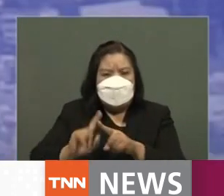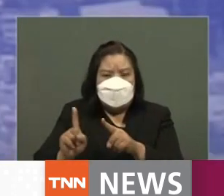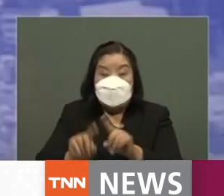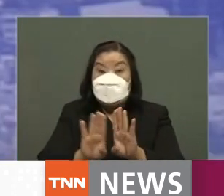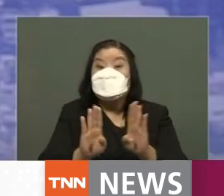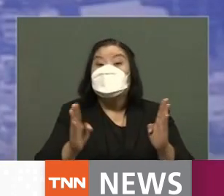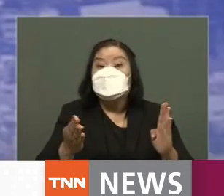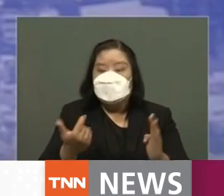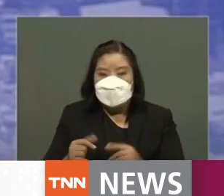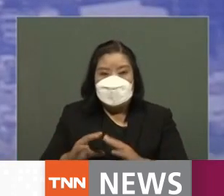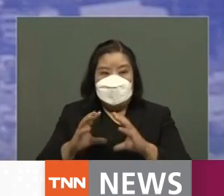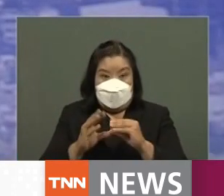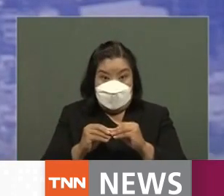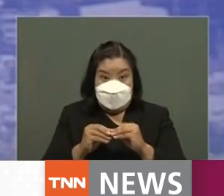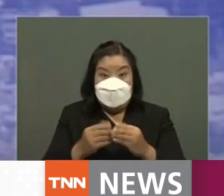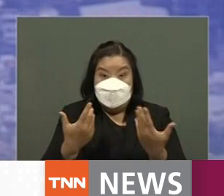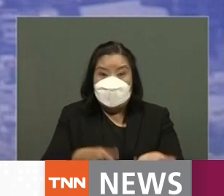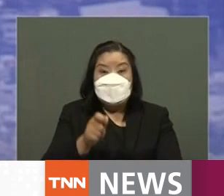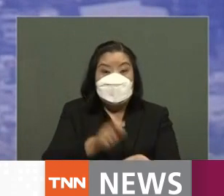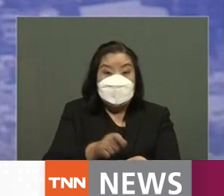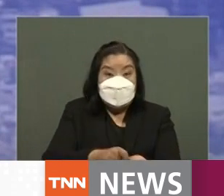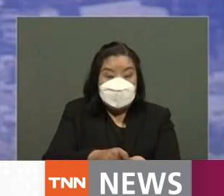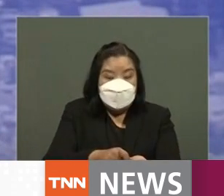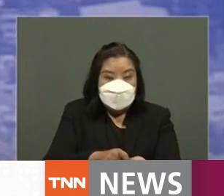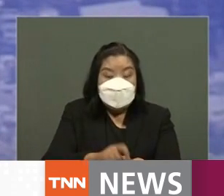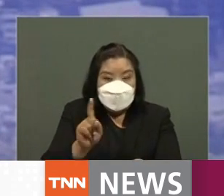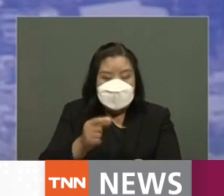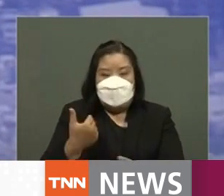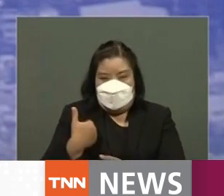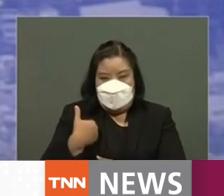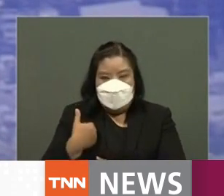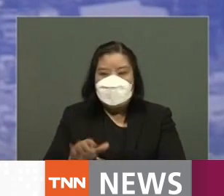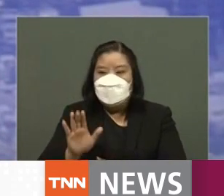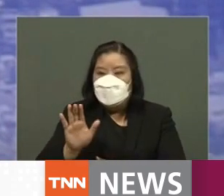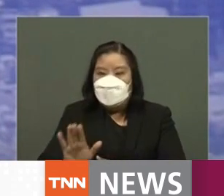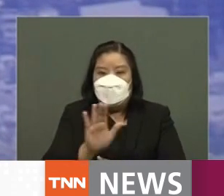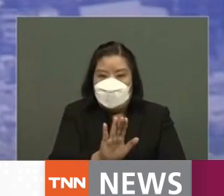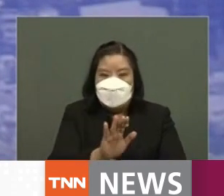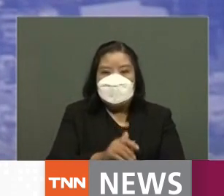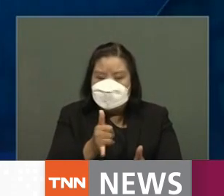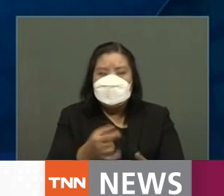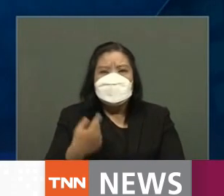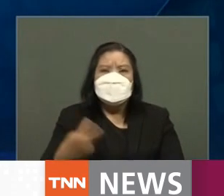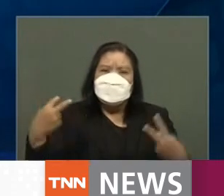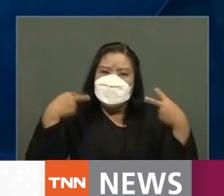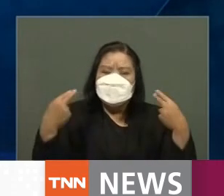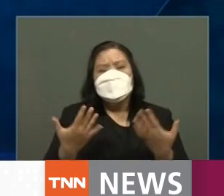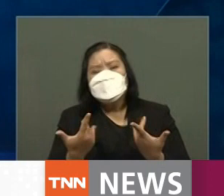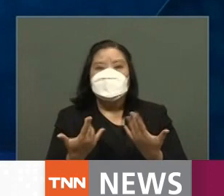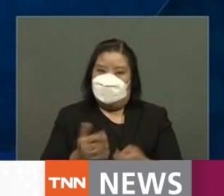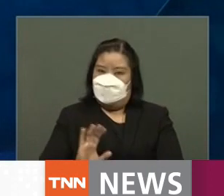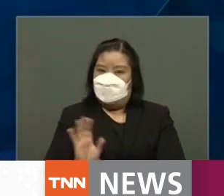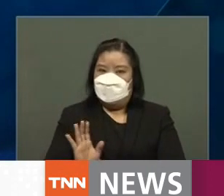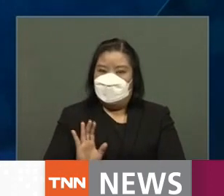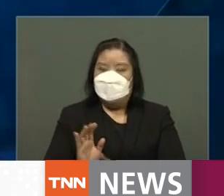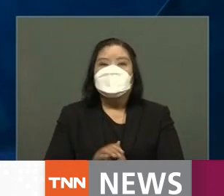ผลการตรวจว่าเป็นลบคือไม่พบเชื้อก่อน7 วันก่อนที่จะเข้ารับบริการซึ่งตรงนี้ถ้าเป็นไปแนวทาง